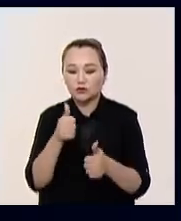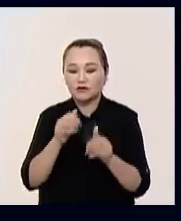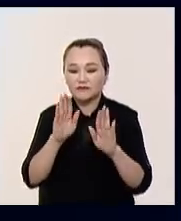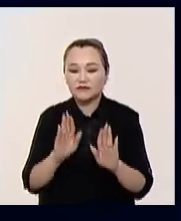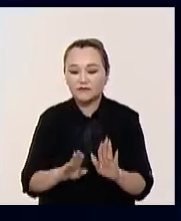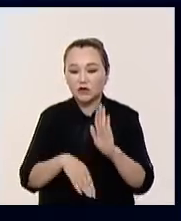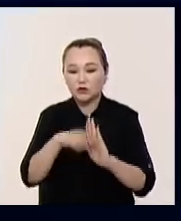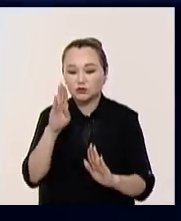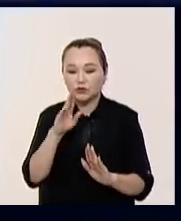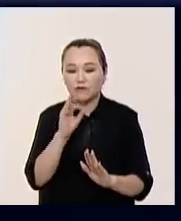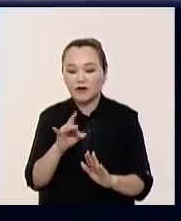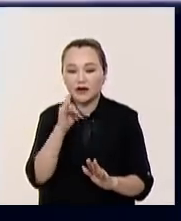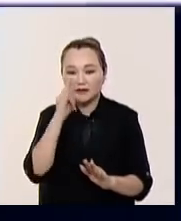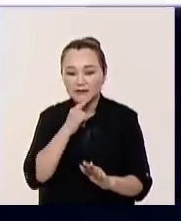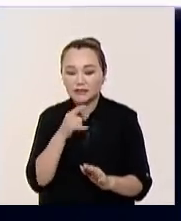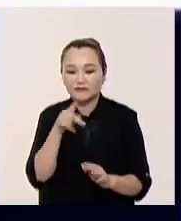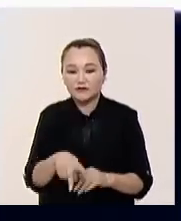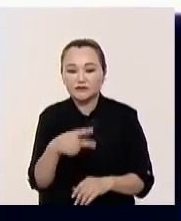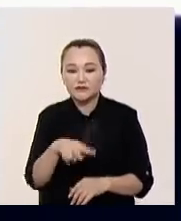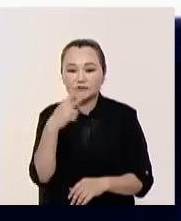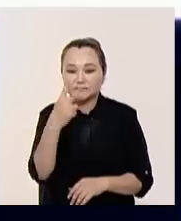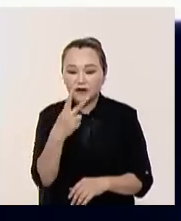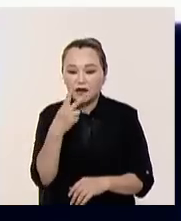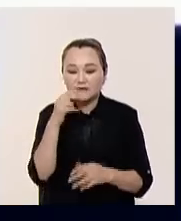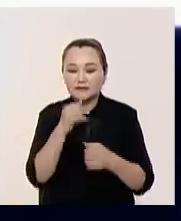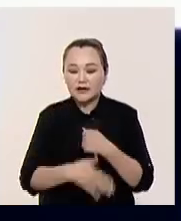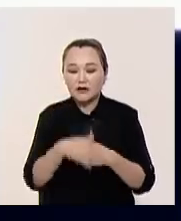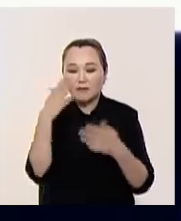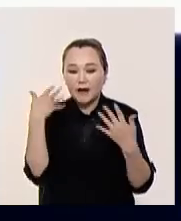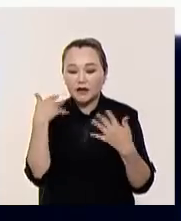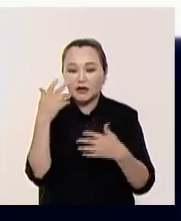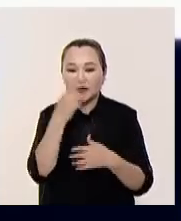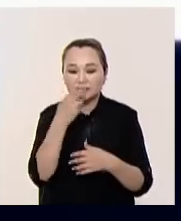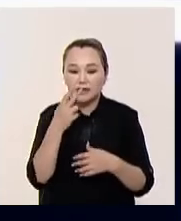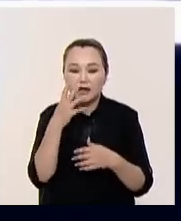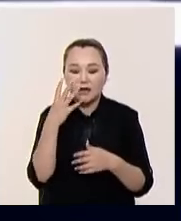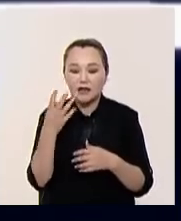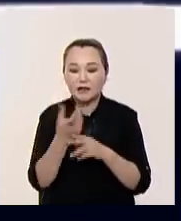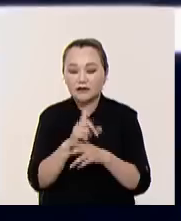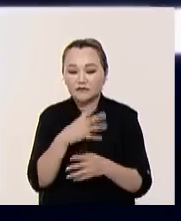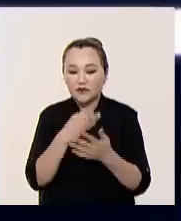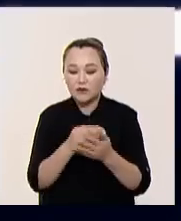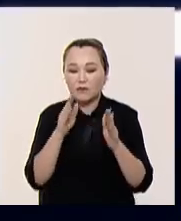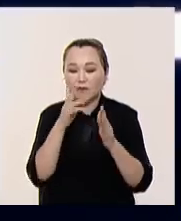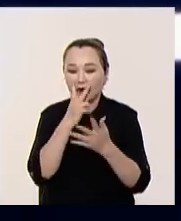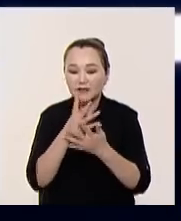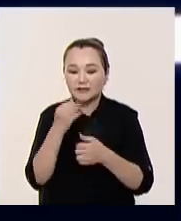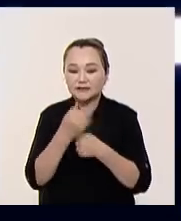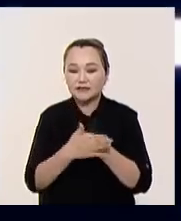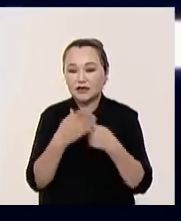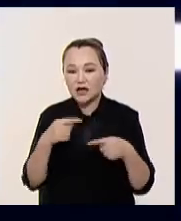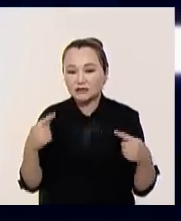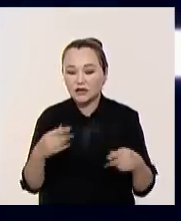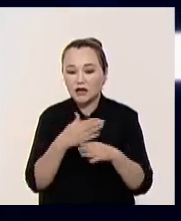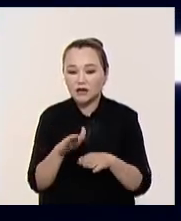выставка «Лучший товар Казахстана-2022». В Центральном парке мегаполиса свою продукцию выставили представители разных